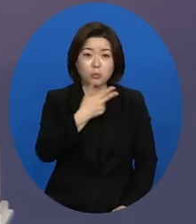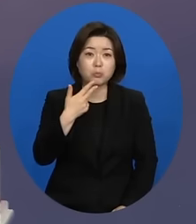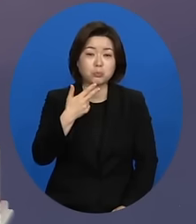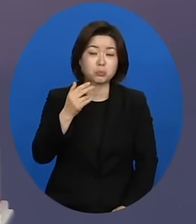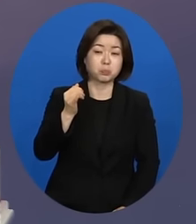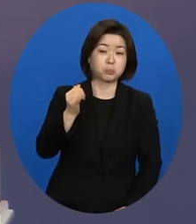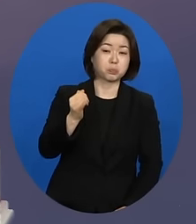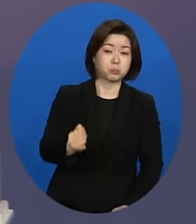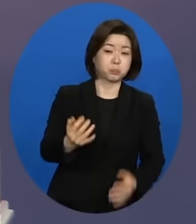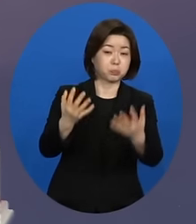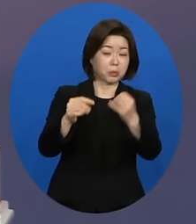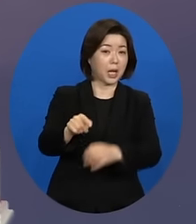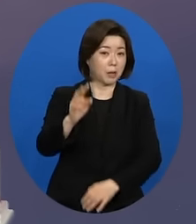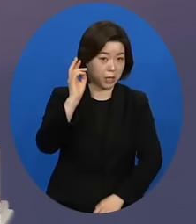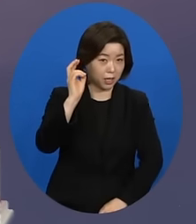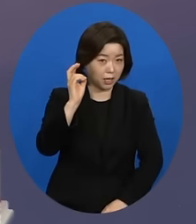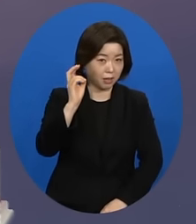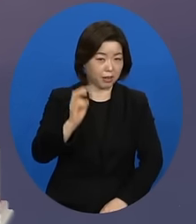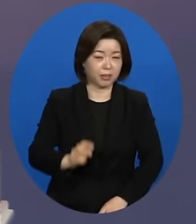못하는 사람들도 있었나 봐요.